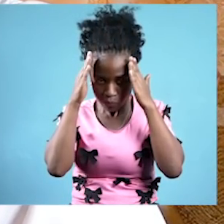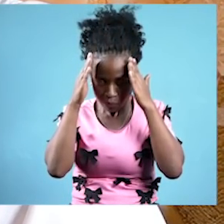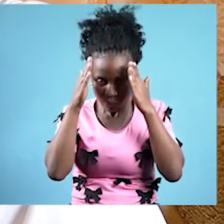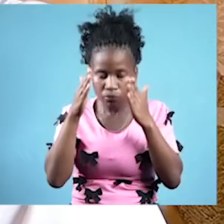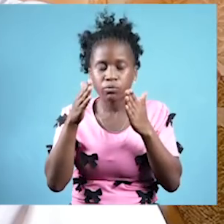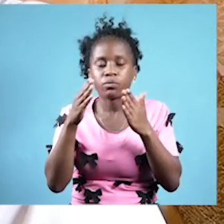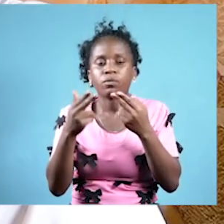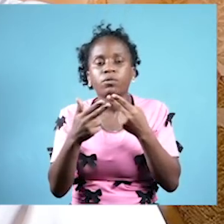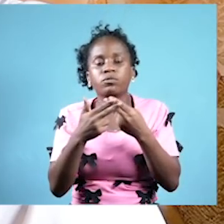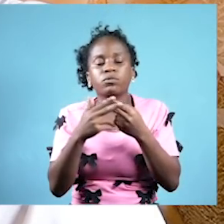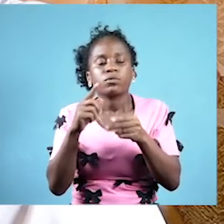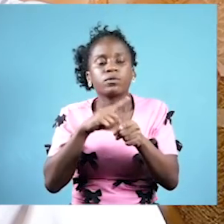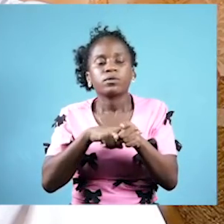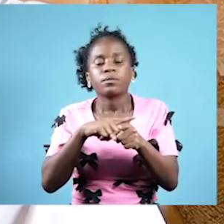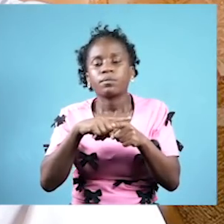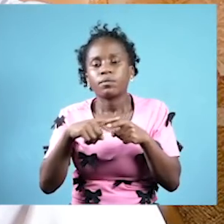au taasisi